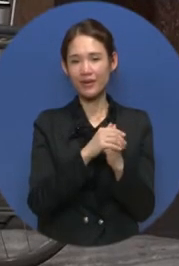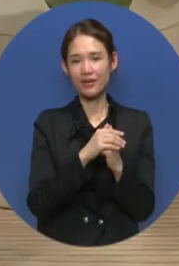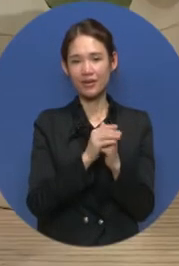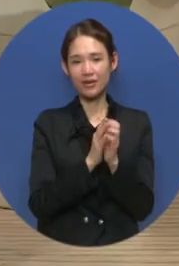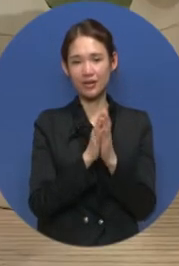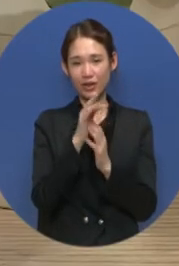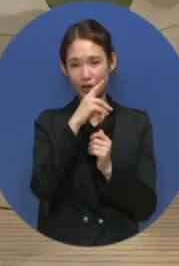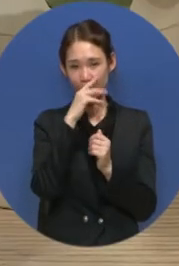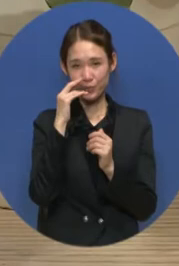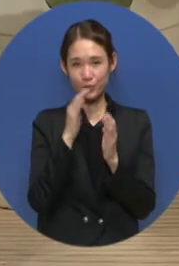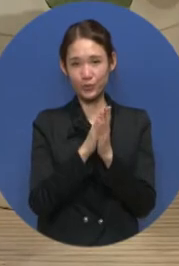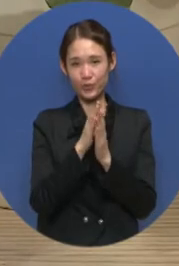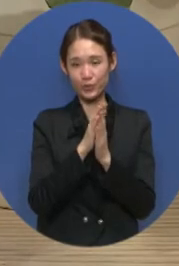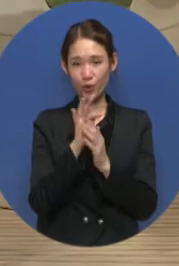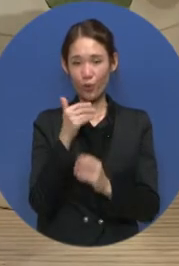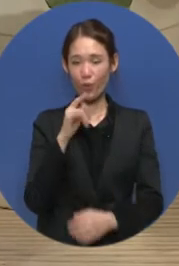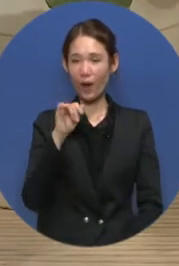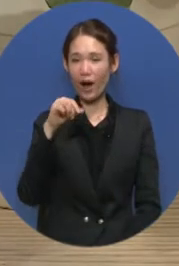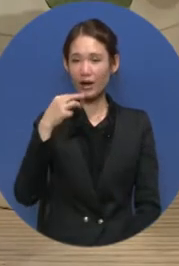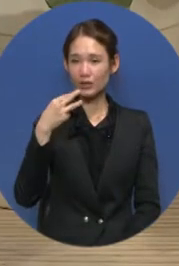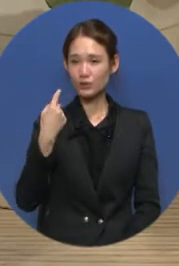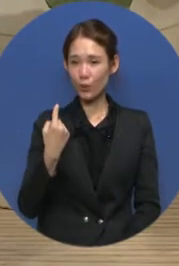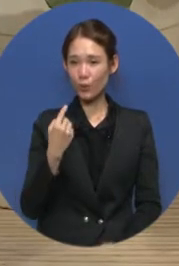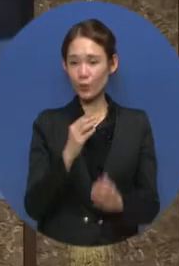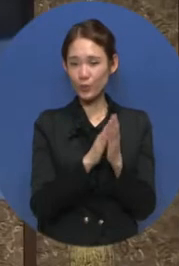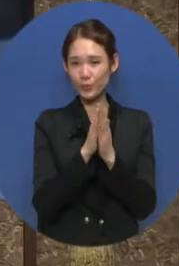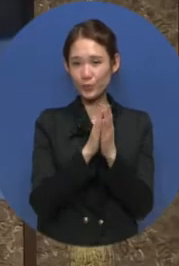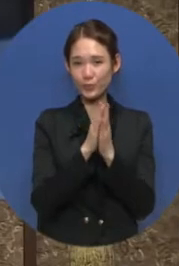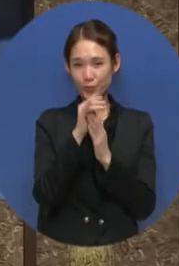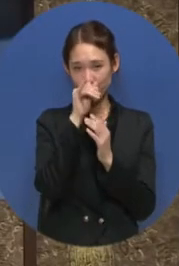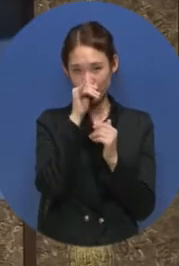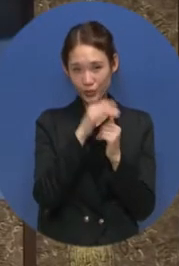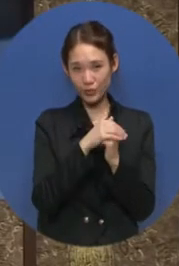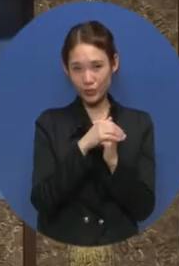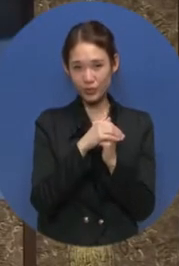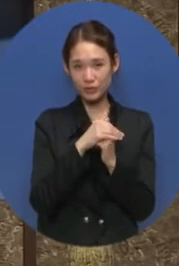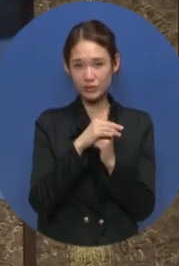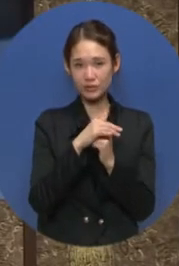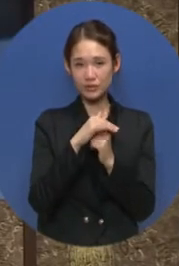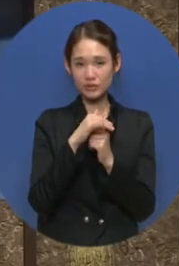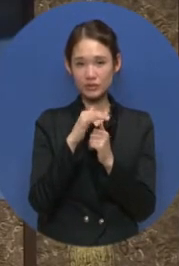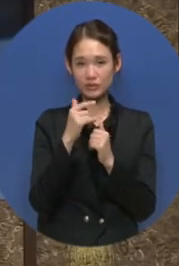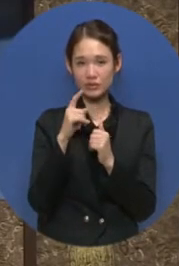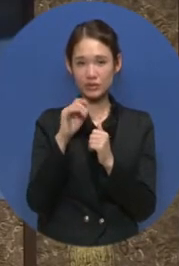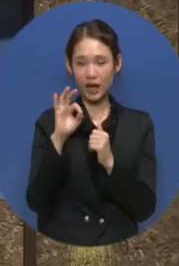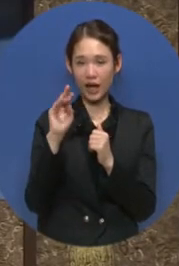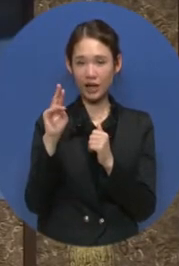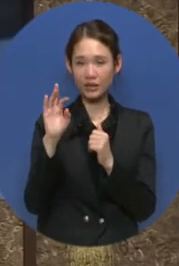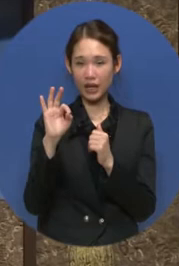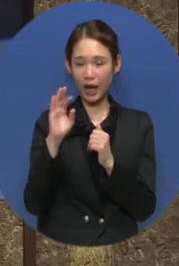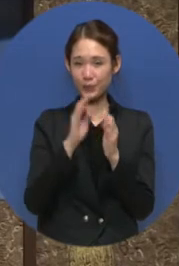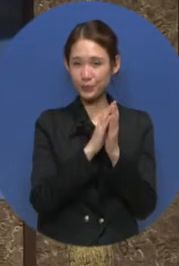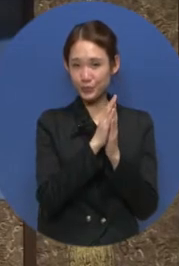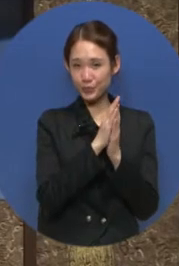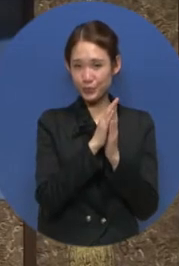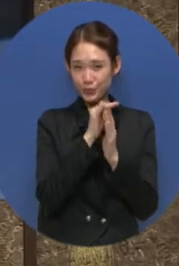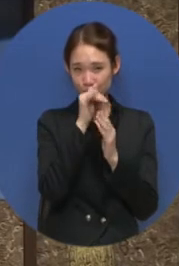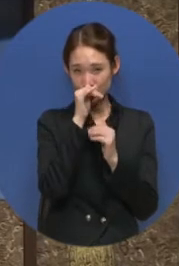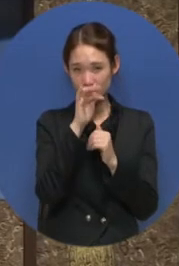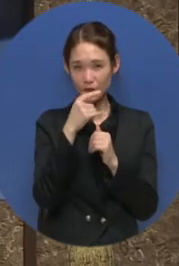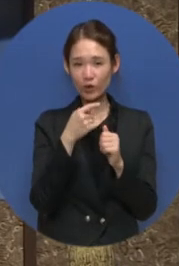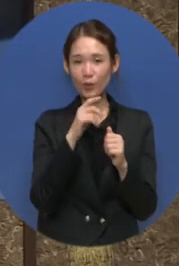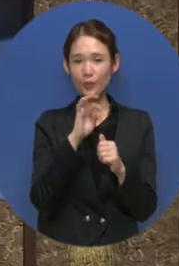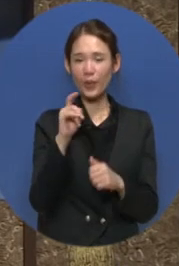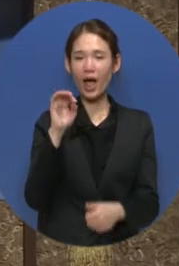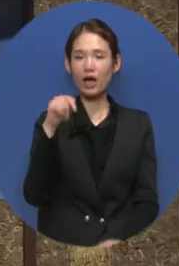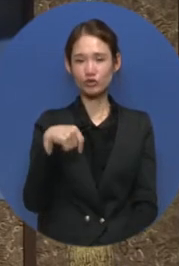예. 비누도 있고 또 황토 비누도 있고, 황토 비누도 있고, 산양유 비누도 있고, 네. 천연 마유 비누도 있고, 천연 비누도